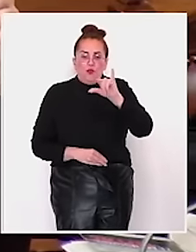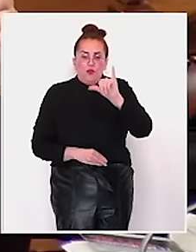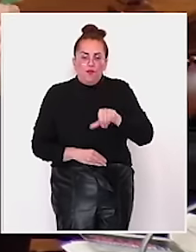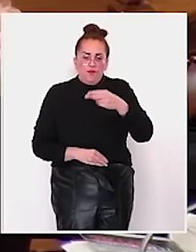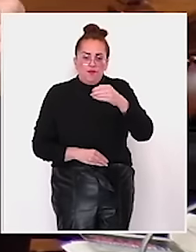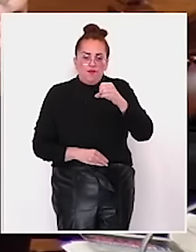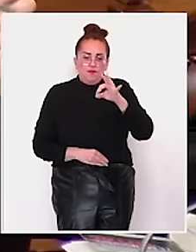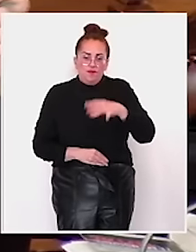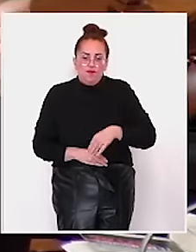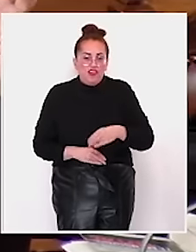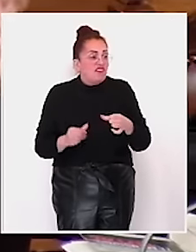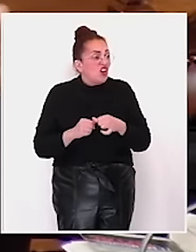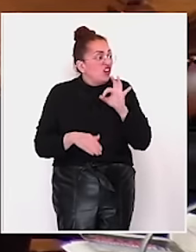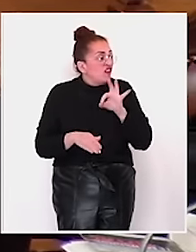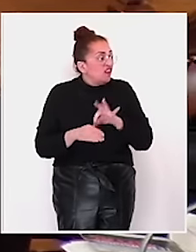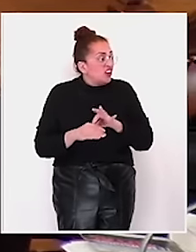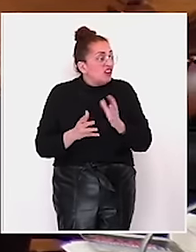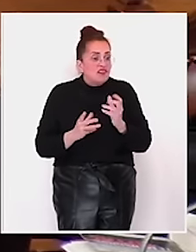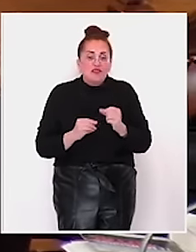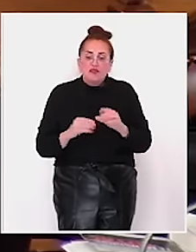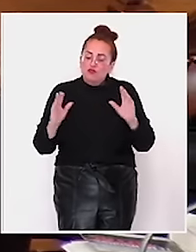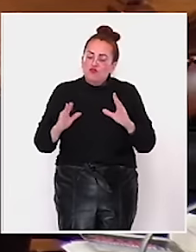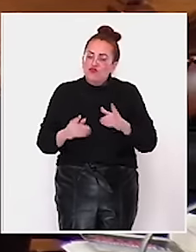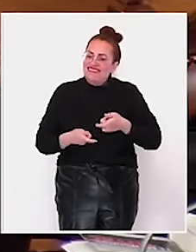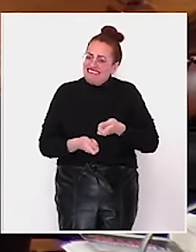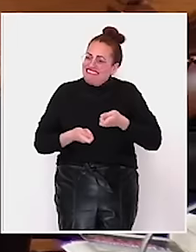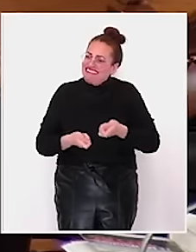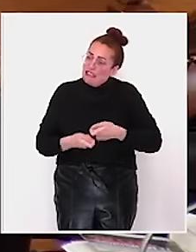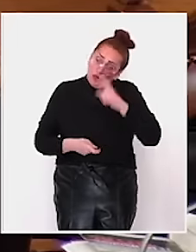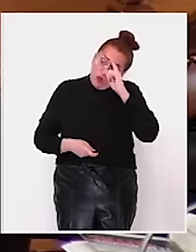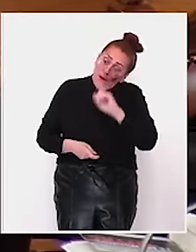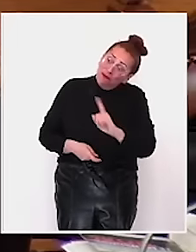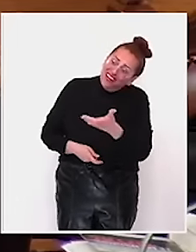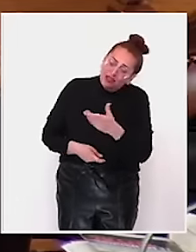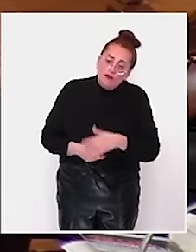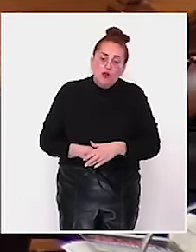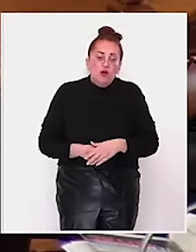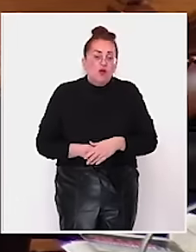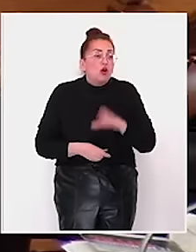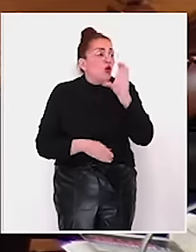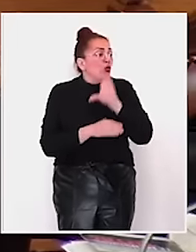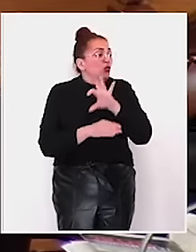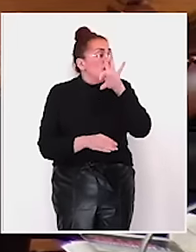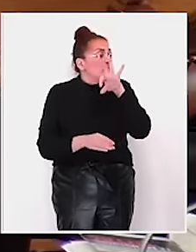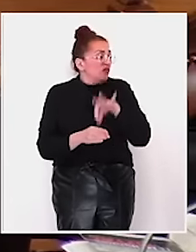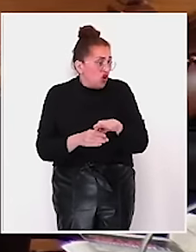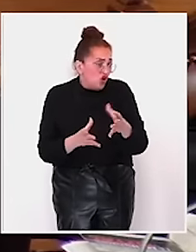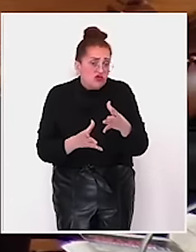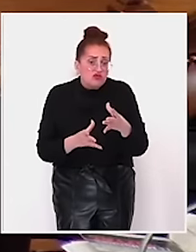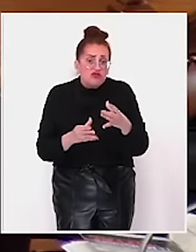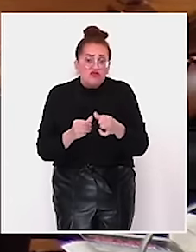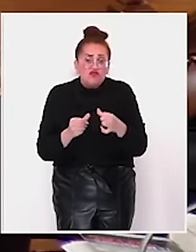on peut le faire au vote, si vous voulez, si allez, la majorité why vote. Why not, j'insiste. Mais oui, on vote contre. Bah, je verse une note, mais je fais oui. À minima, ça